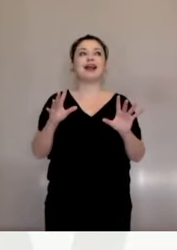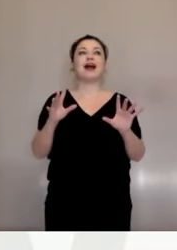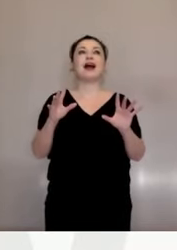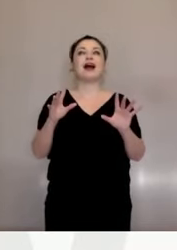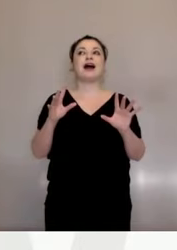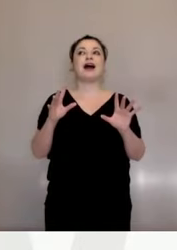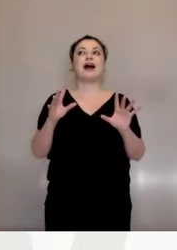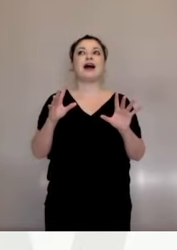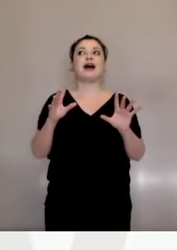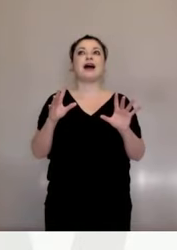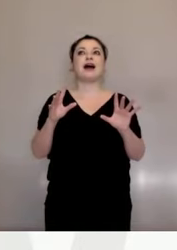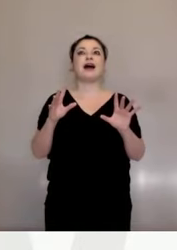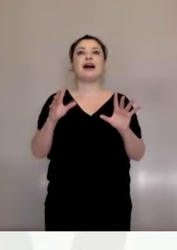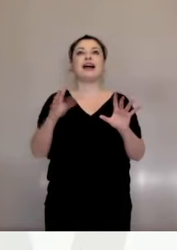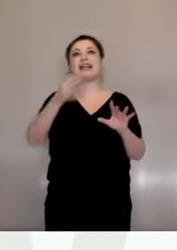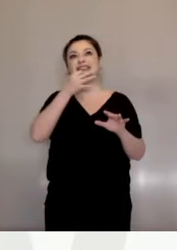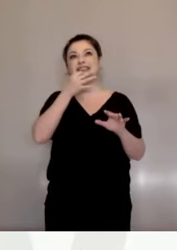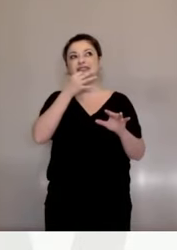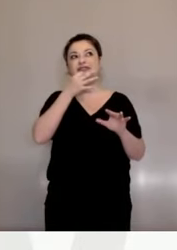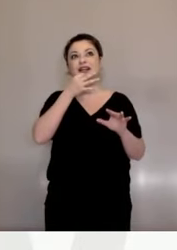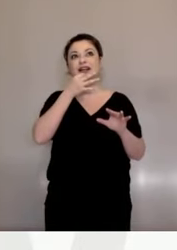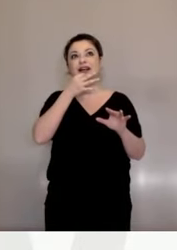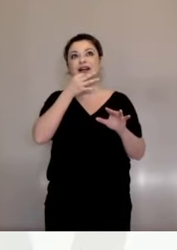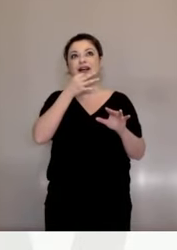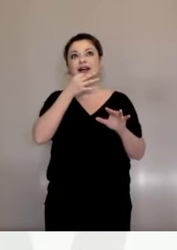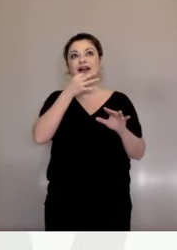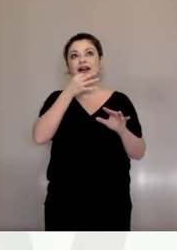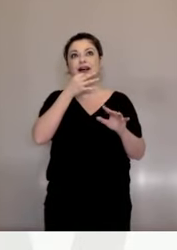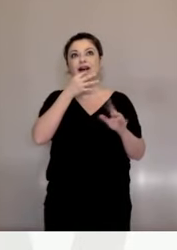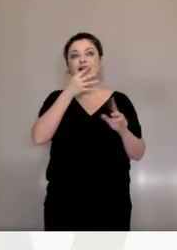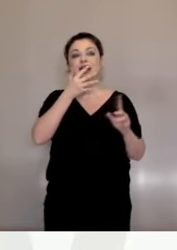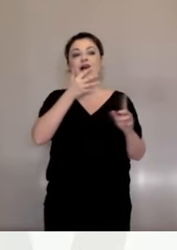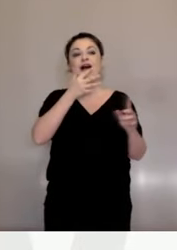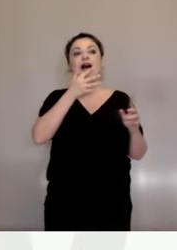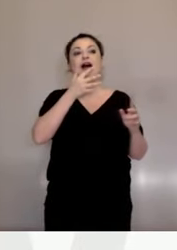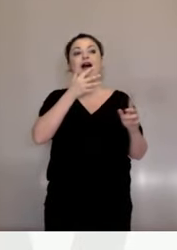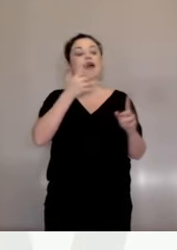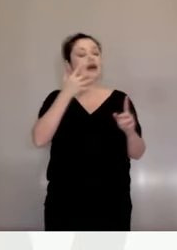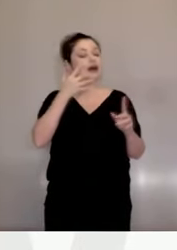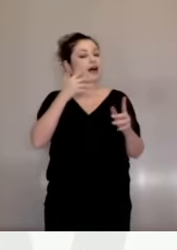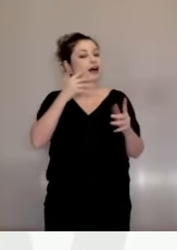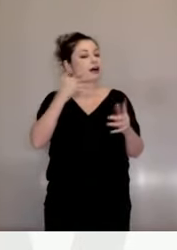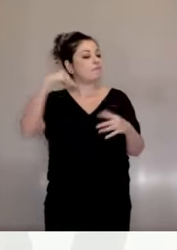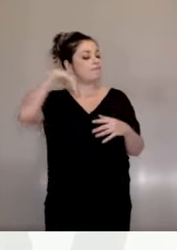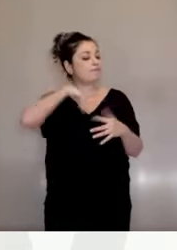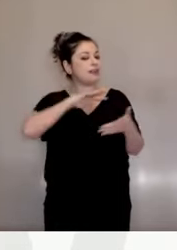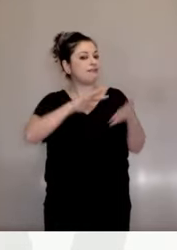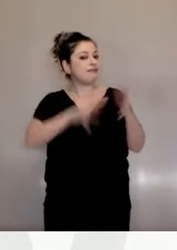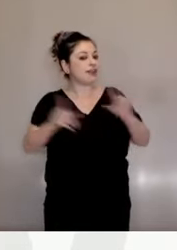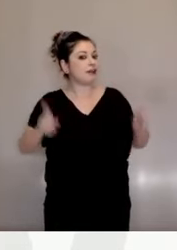diventare come la fiore, di sentire